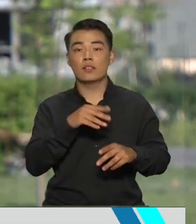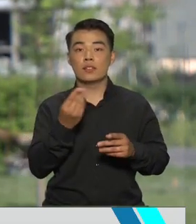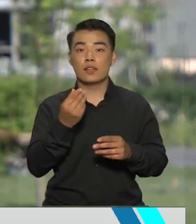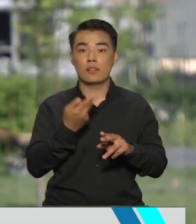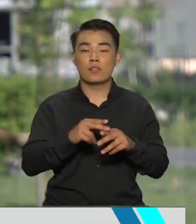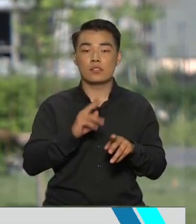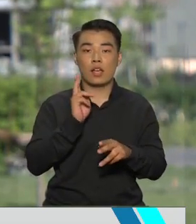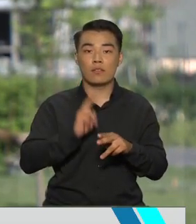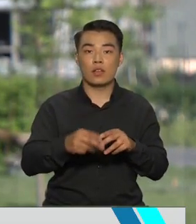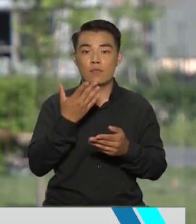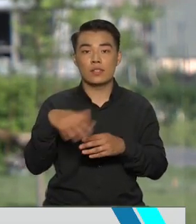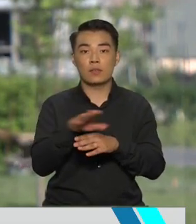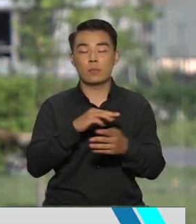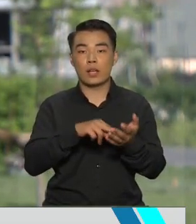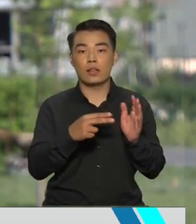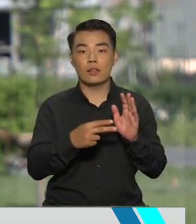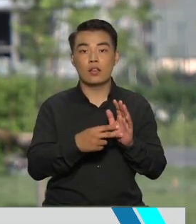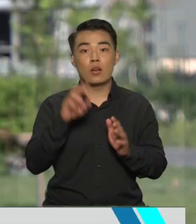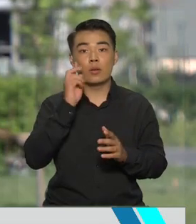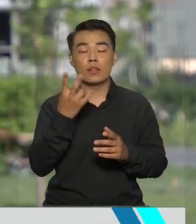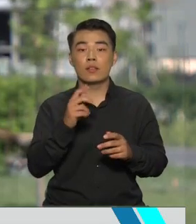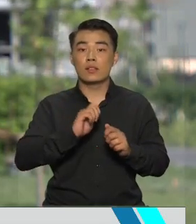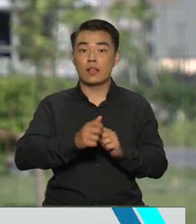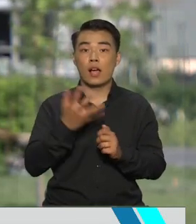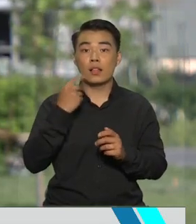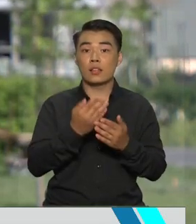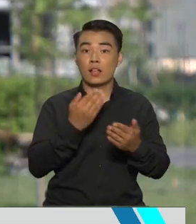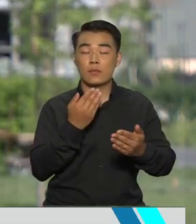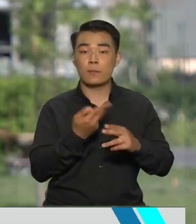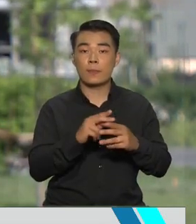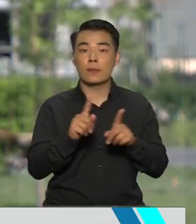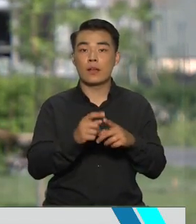всего проекта. Власти заявляют, прежде чем инвестировать, необходимо проверить